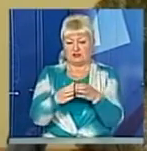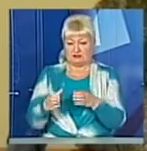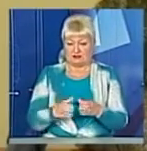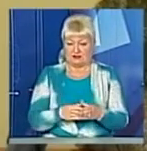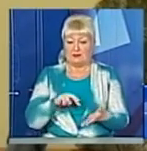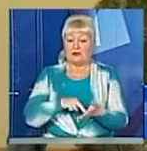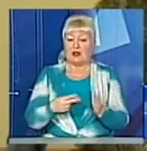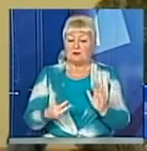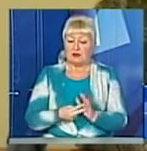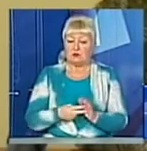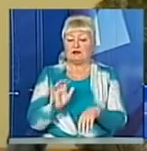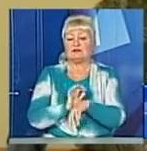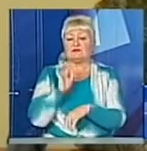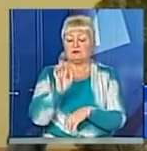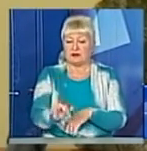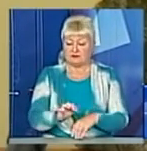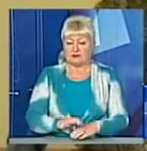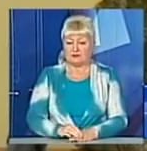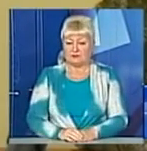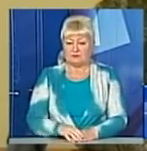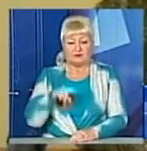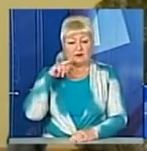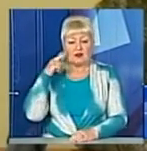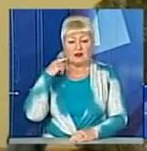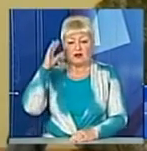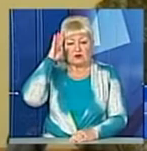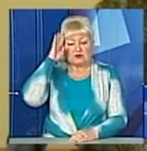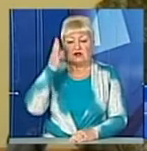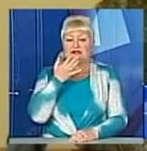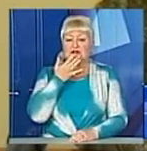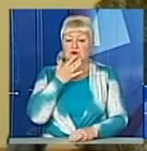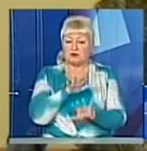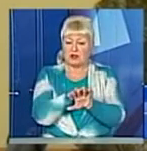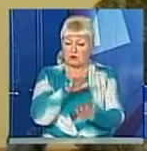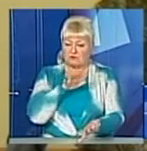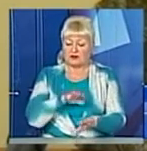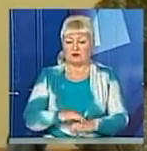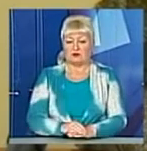Планується відправити юнаків в Національну гвардію,